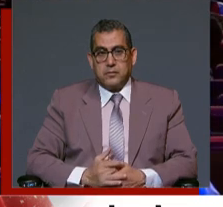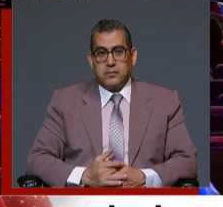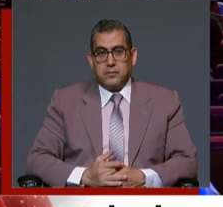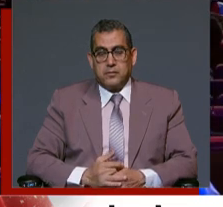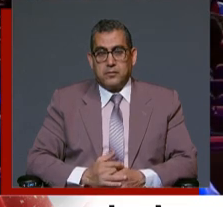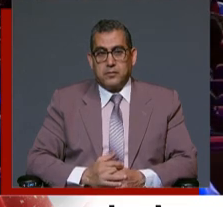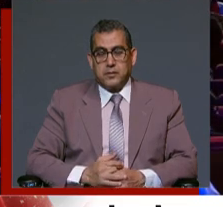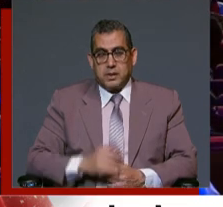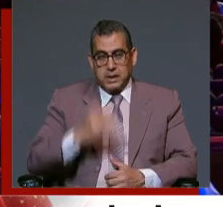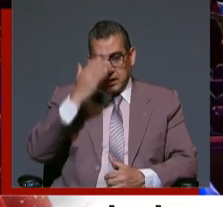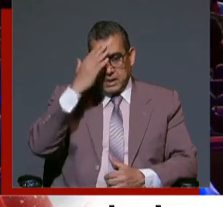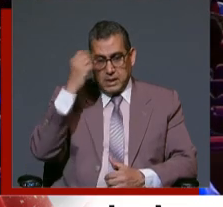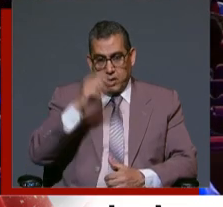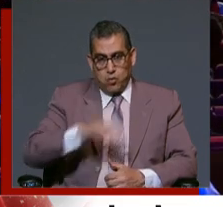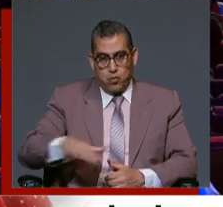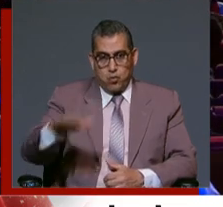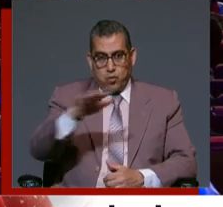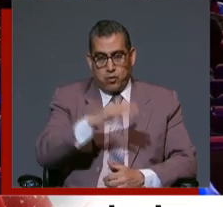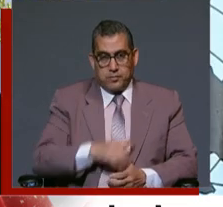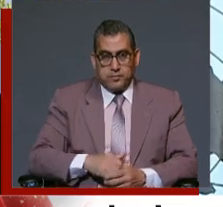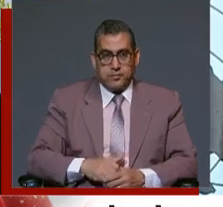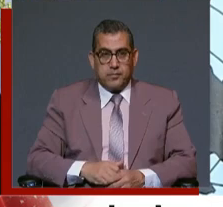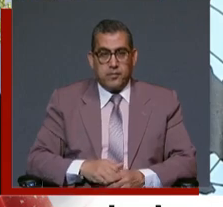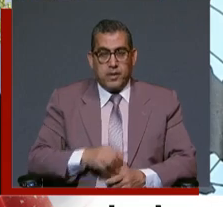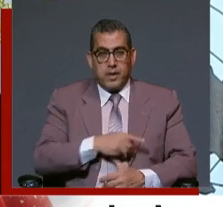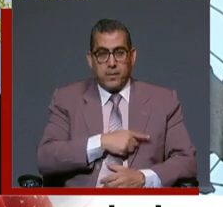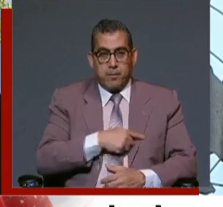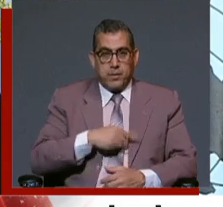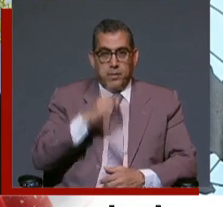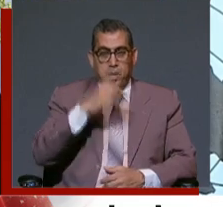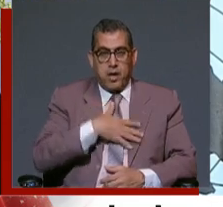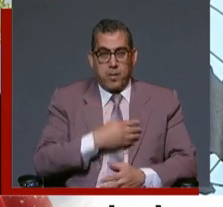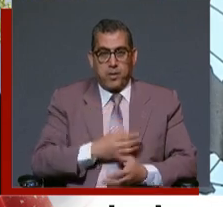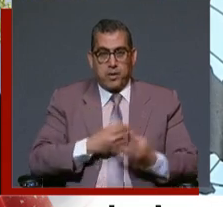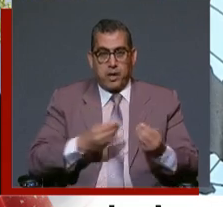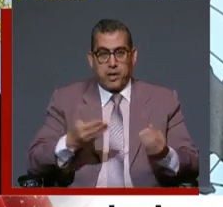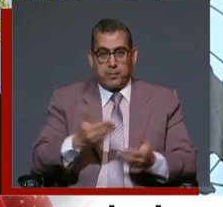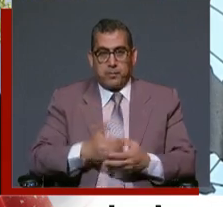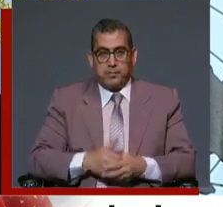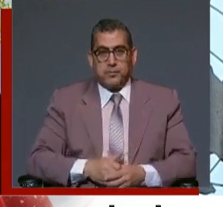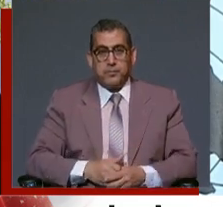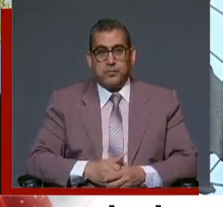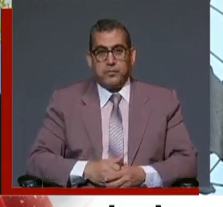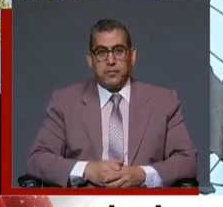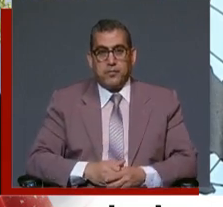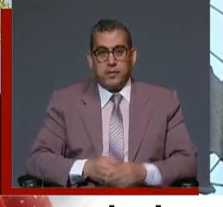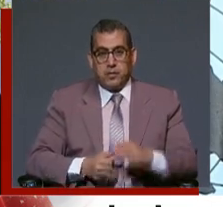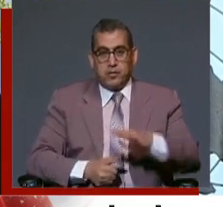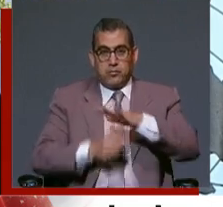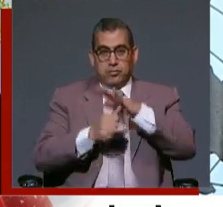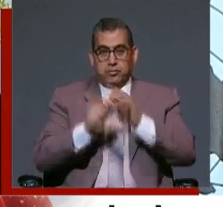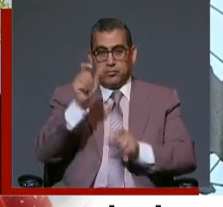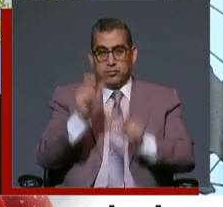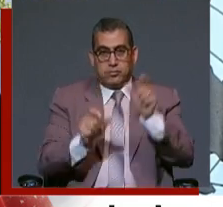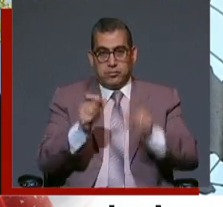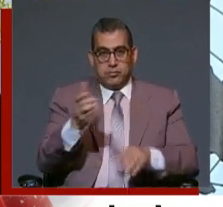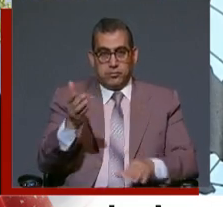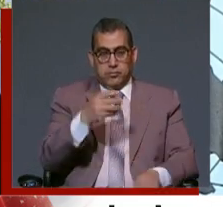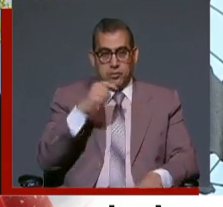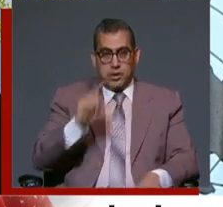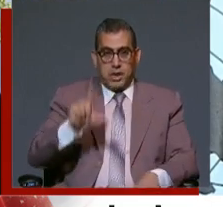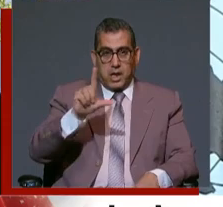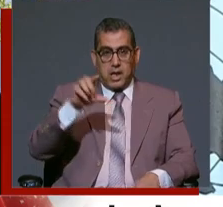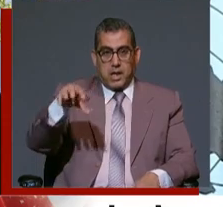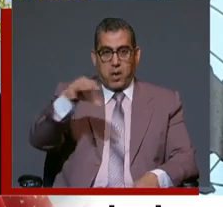Thank you very much. بسم الله الرحمن الرحيم. أصحاب الفخامة رؤساء